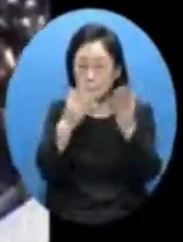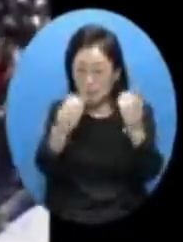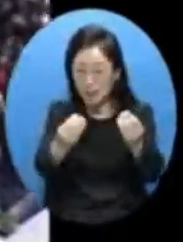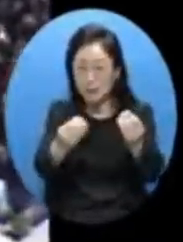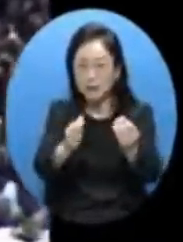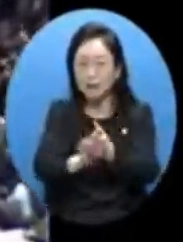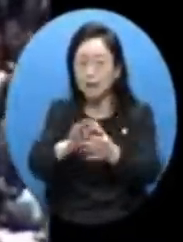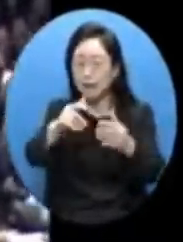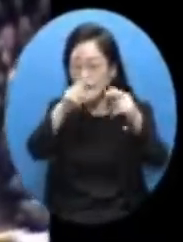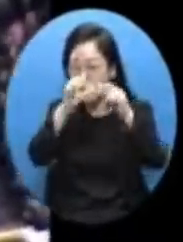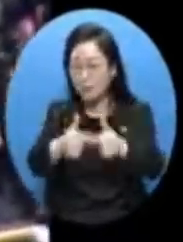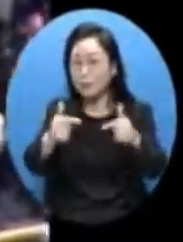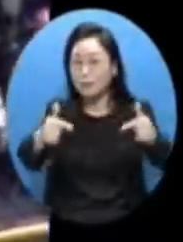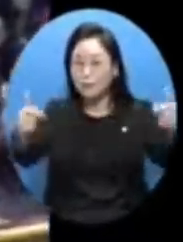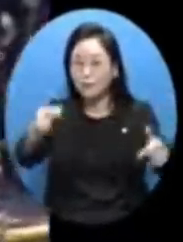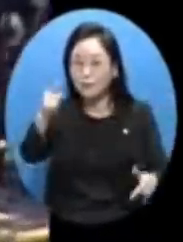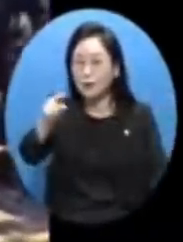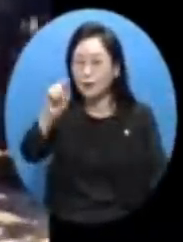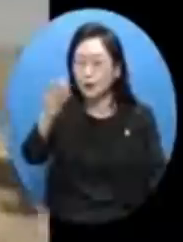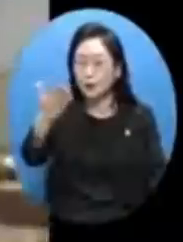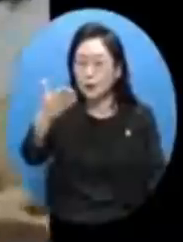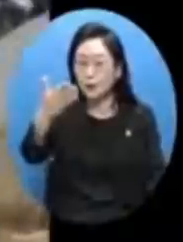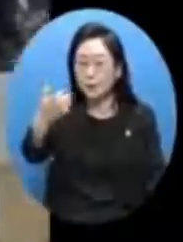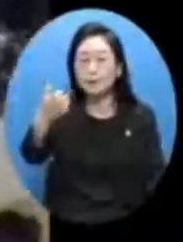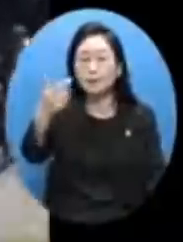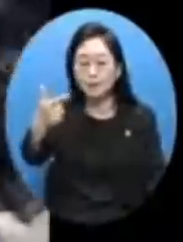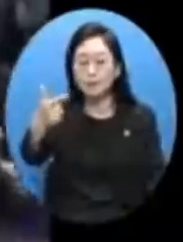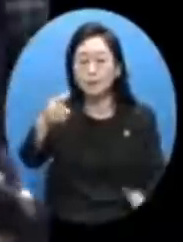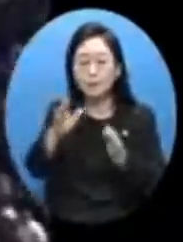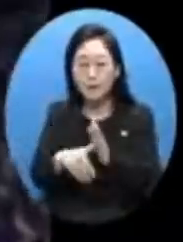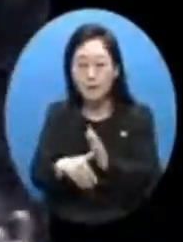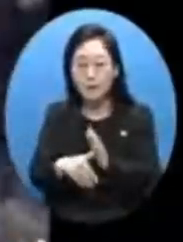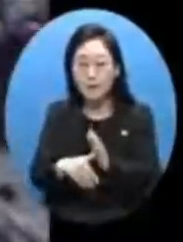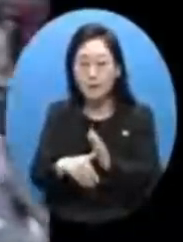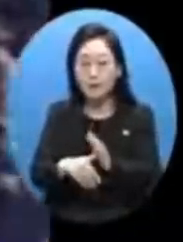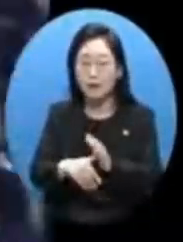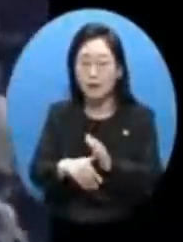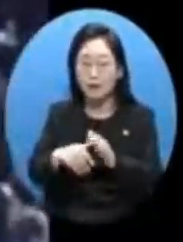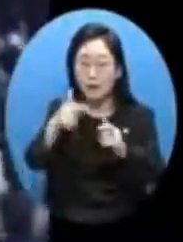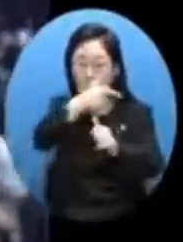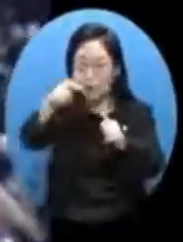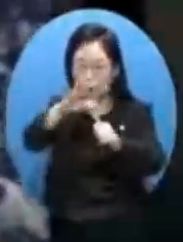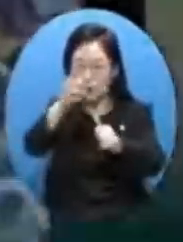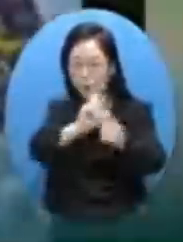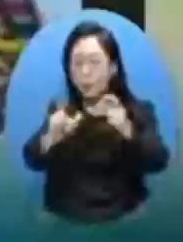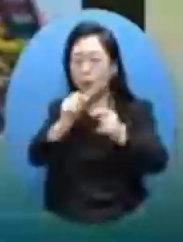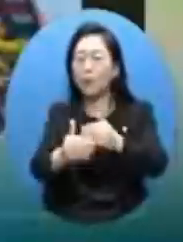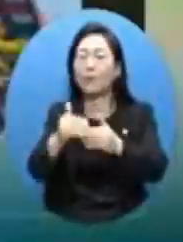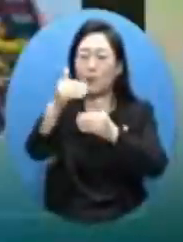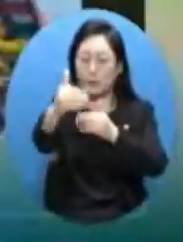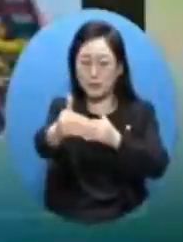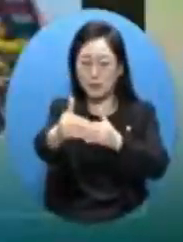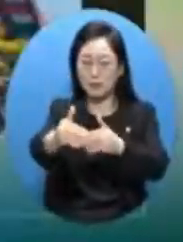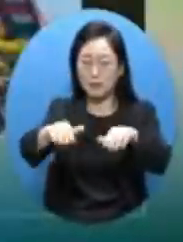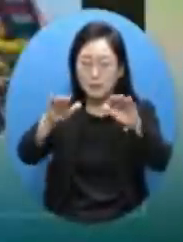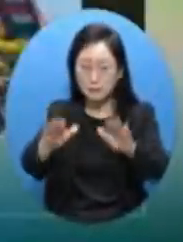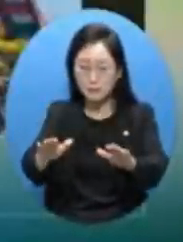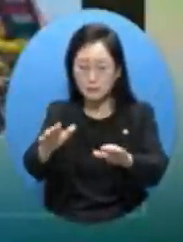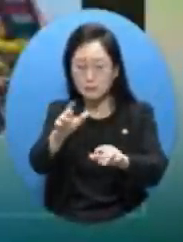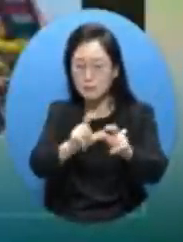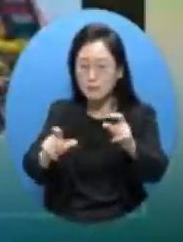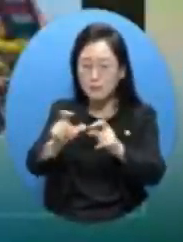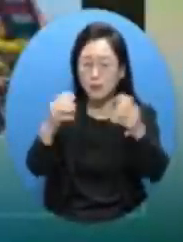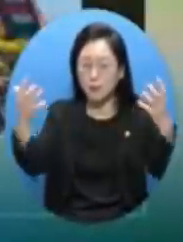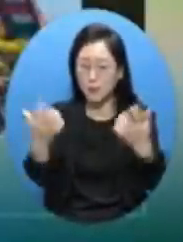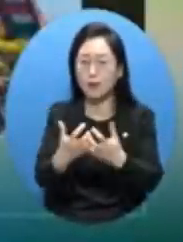계속 성도가 늘어나서 1986년에 성전을 확장해서 오늘에 이르게 되었습니다.